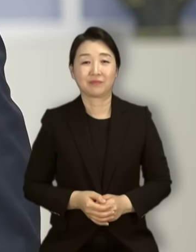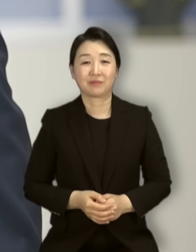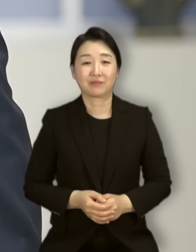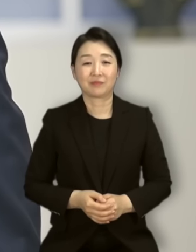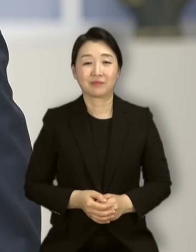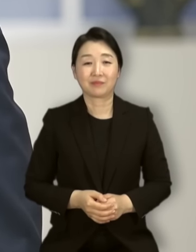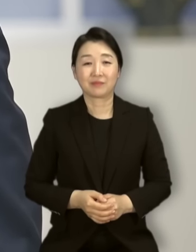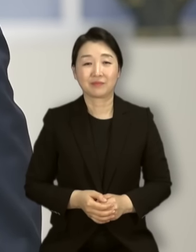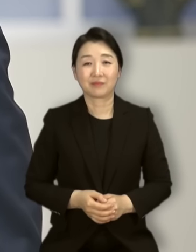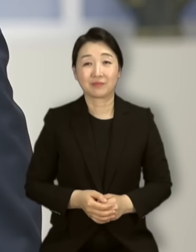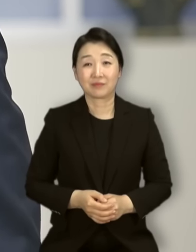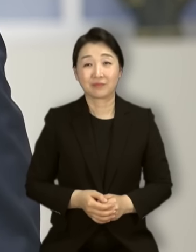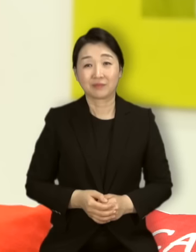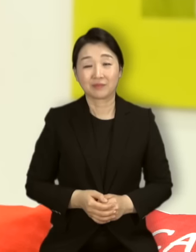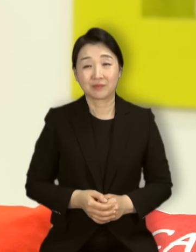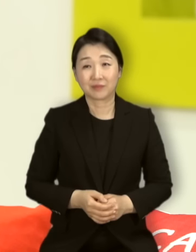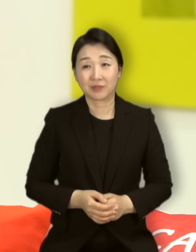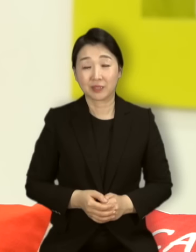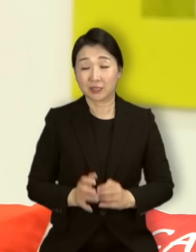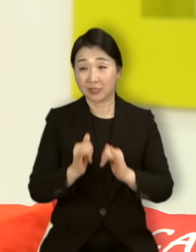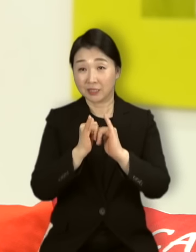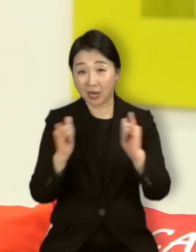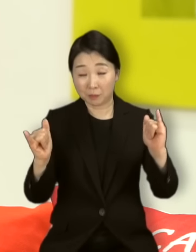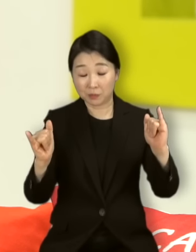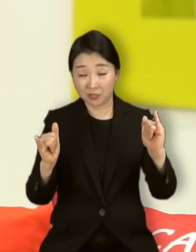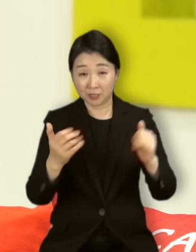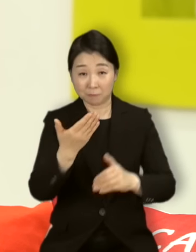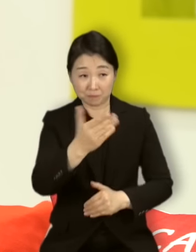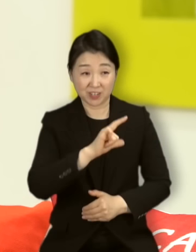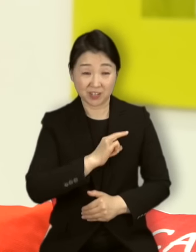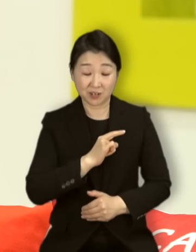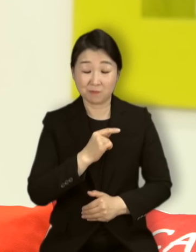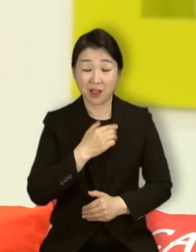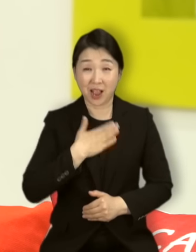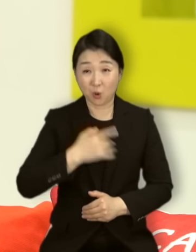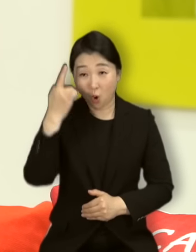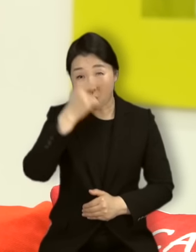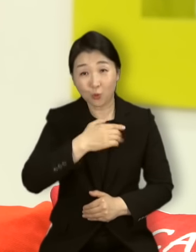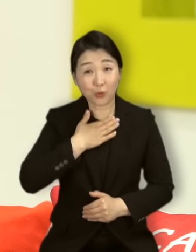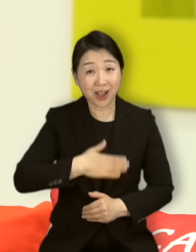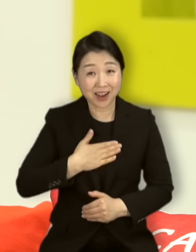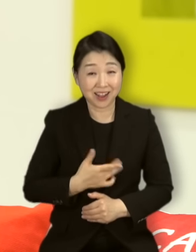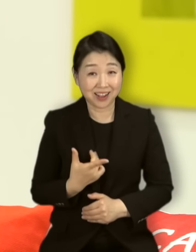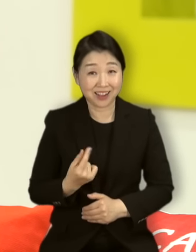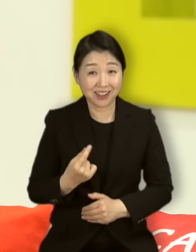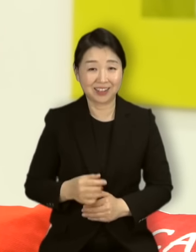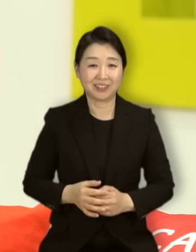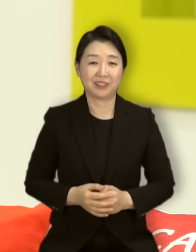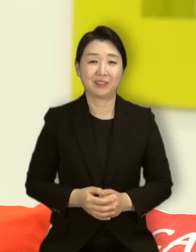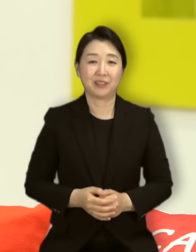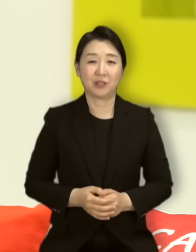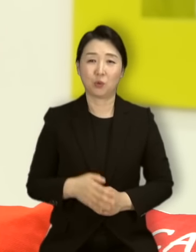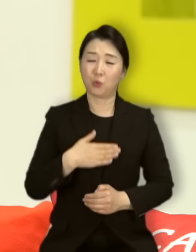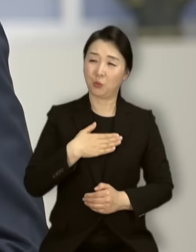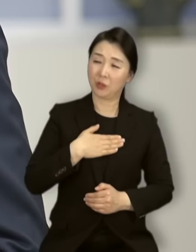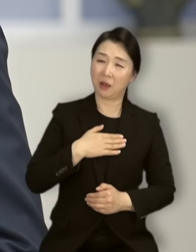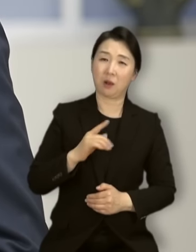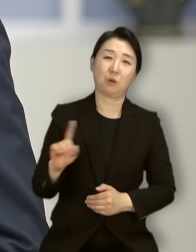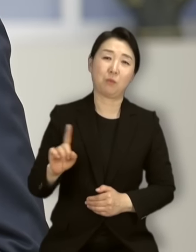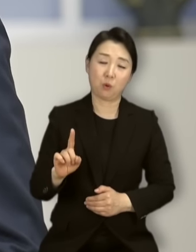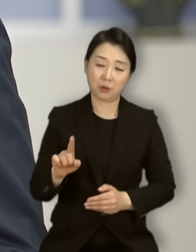이제 이름도 많은 대중이 아시고 얼굴도 기억하시고 이러면 사실 어